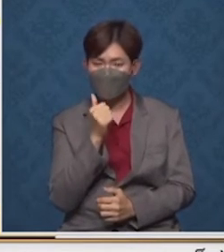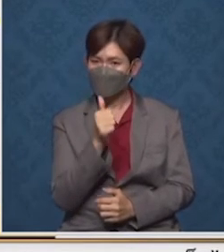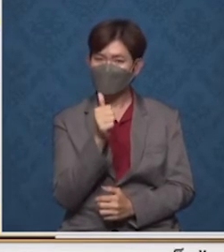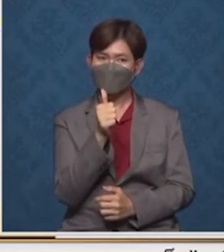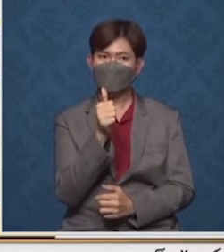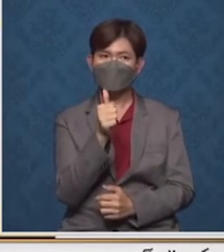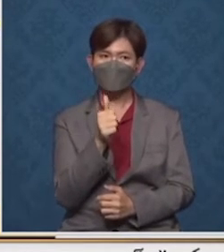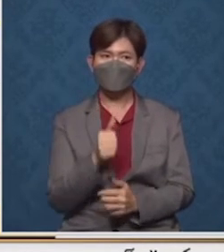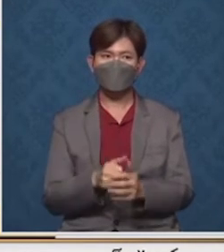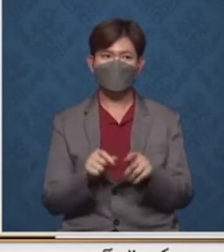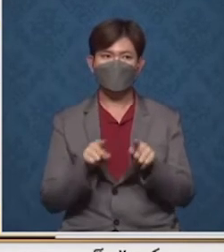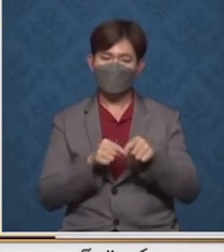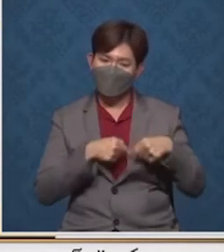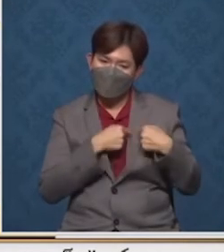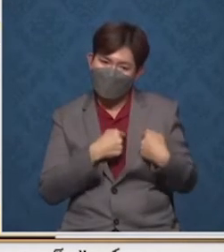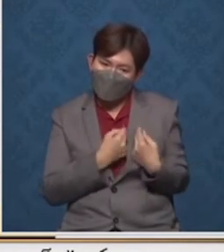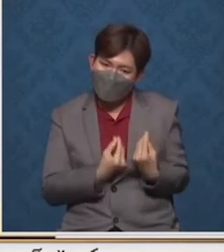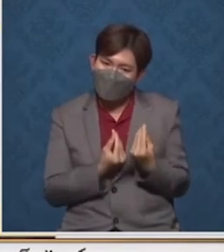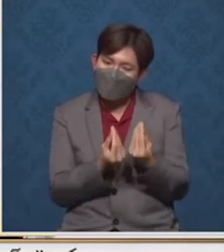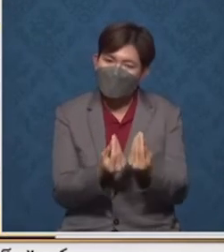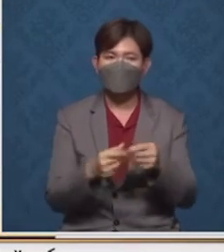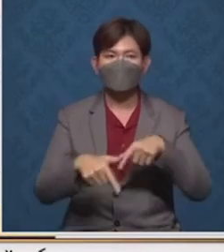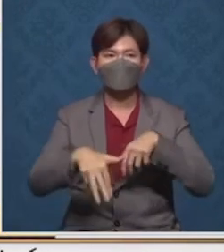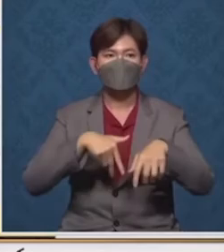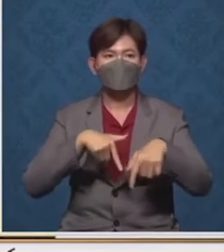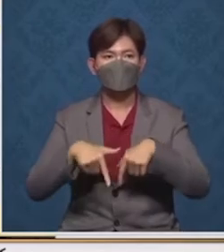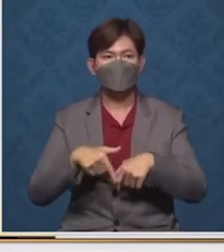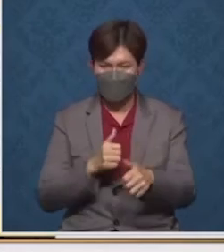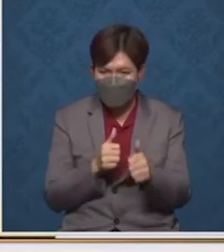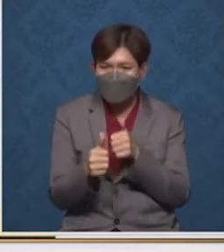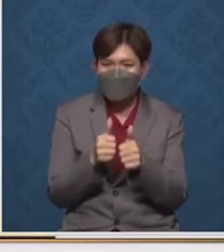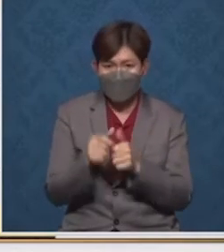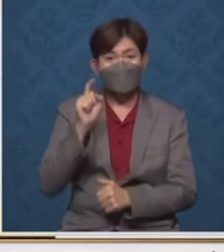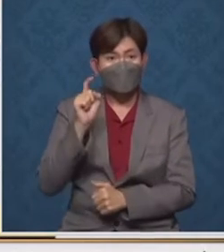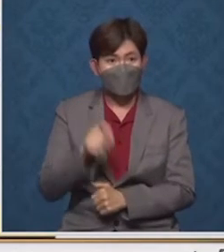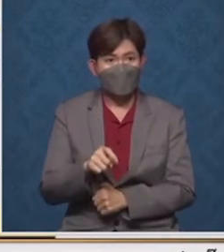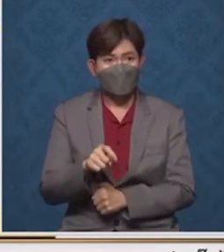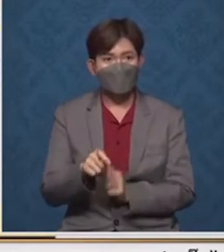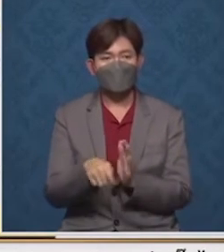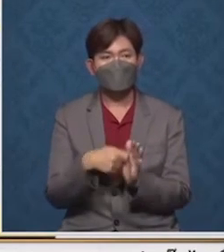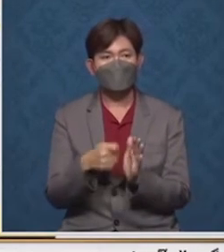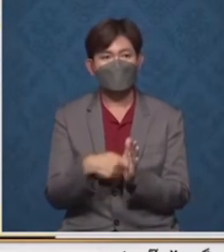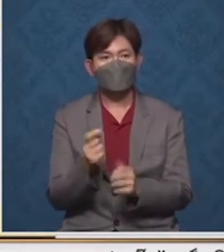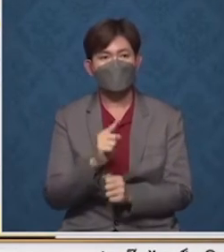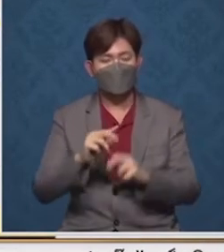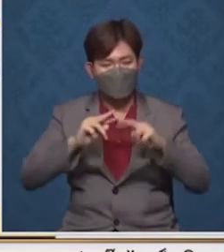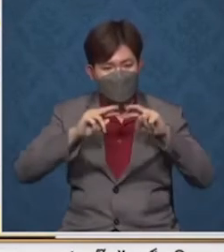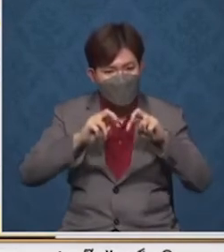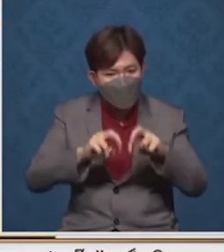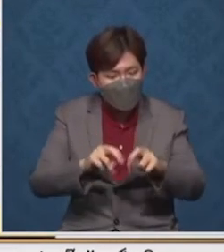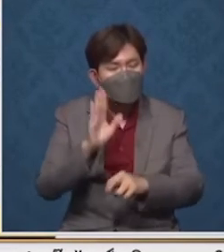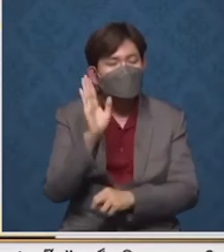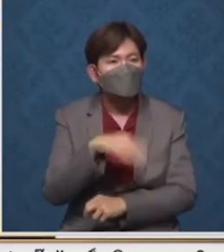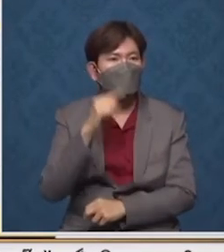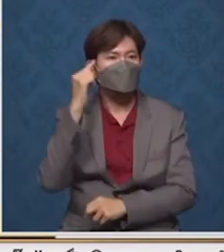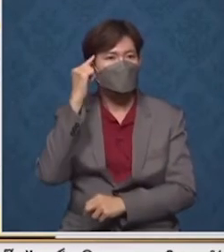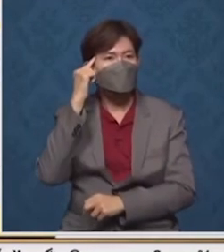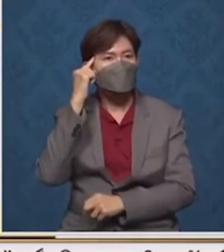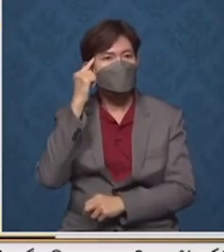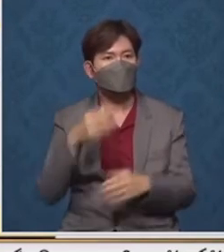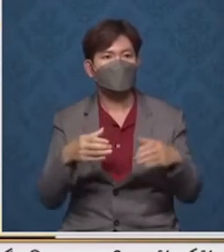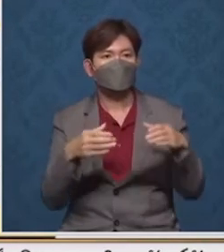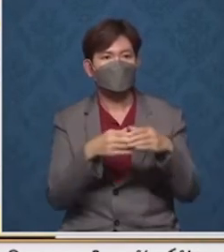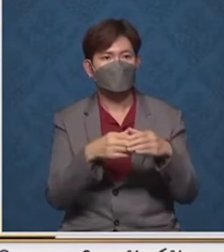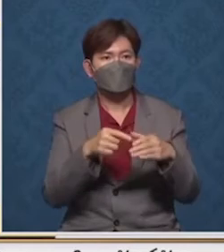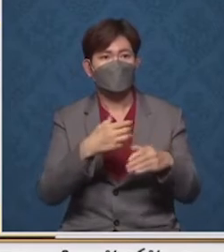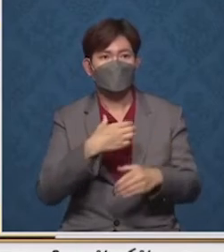มากเลยอ่ะกูเหมือนจริงใจกับพี่น้องประชาชนมากเราต้องมีการแข่งขันเพราะคุณไปสืบรู้มาว่าฝ่ายคนต้องการ